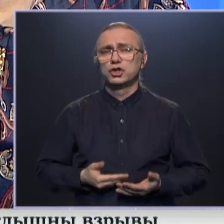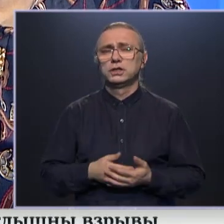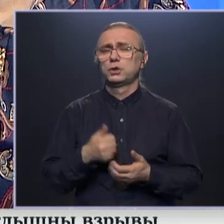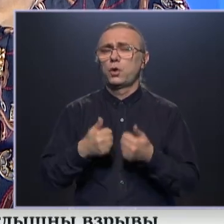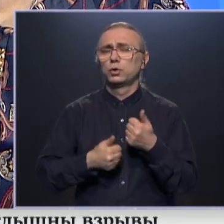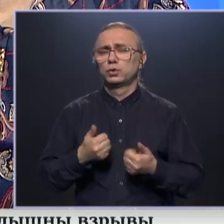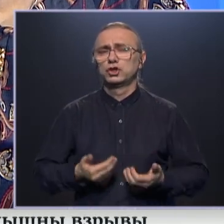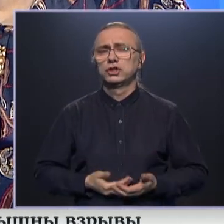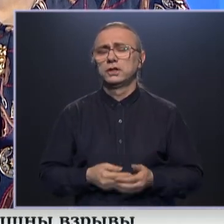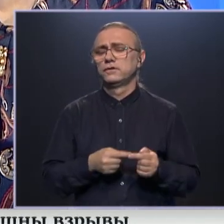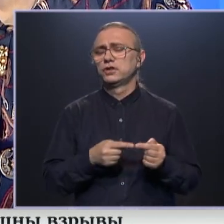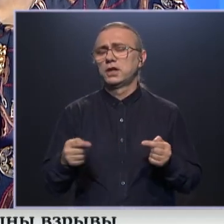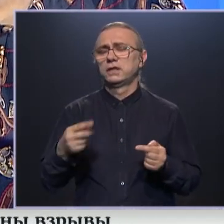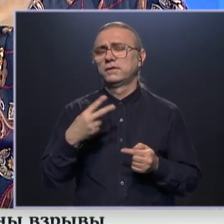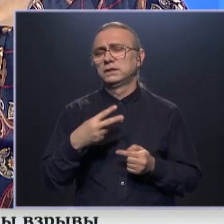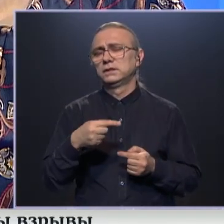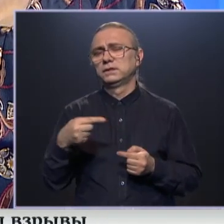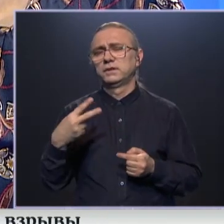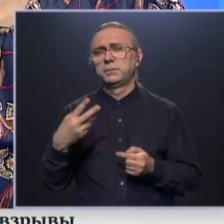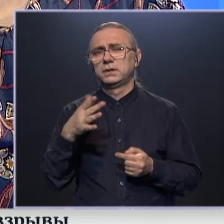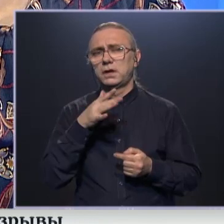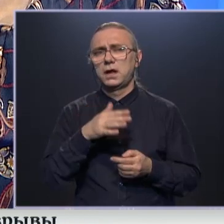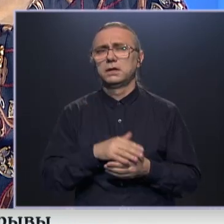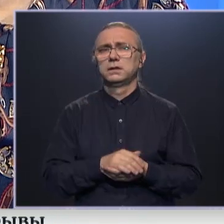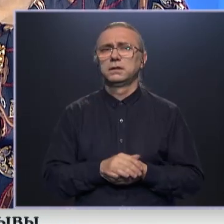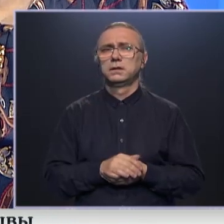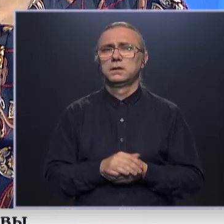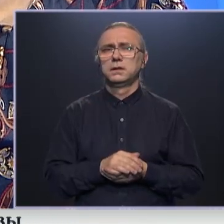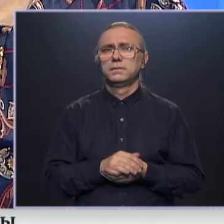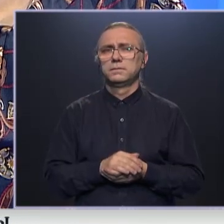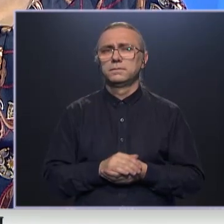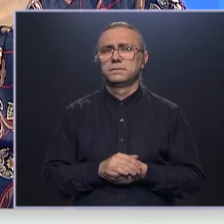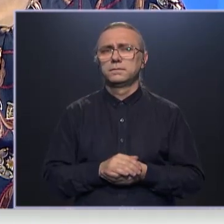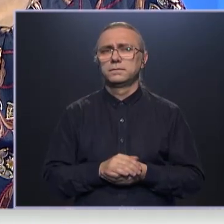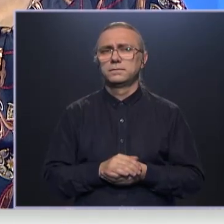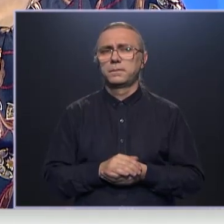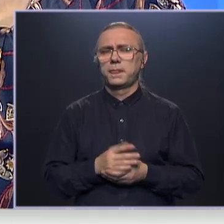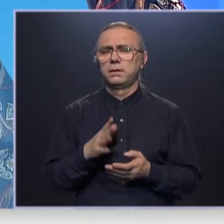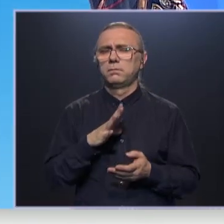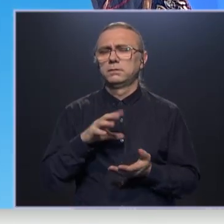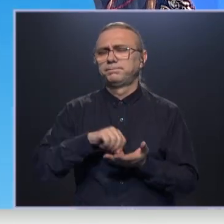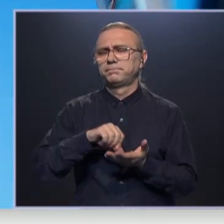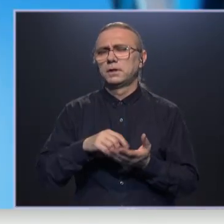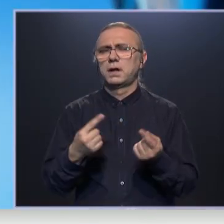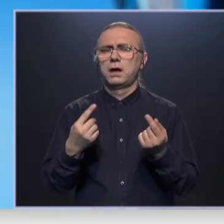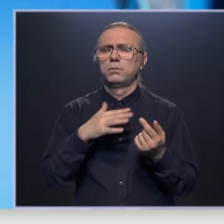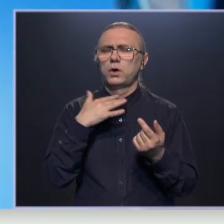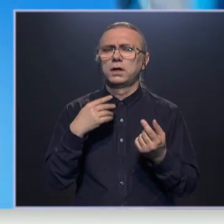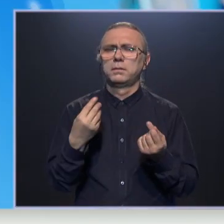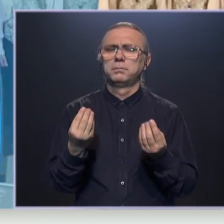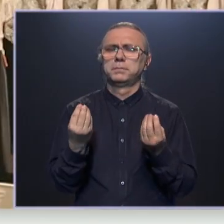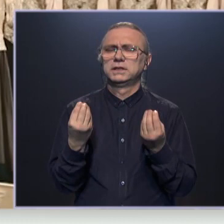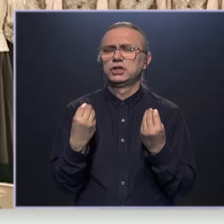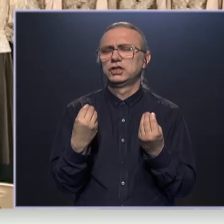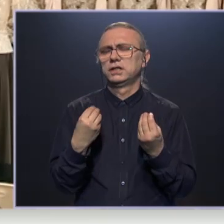течение вот 20-25 лет именно хор мальчиков и юношей выступал на очень многих престижных фестивалях, конкурсах, как в нашей стране,